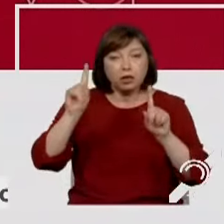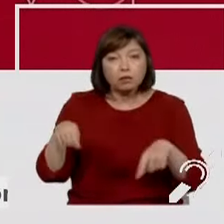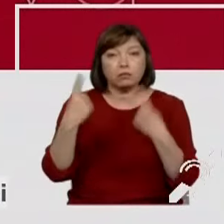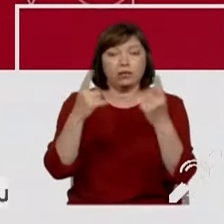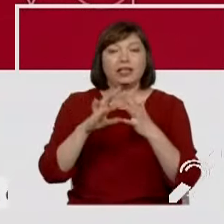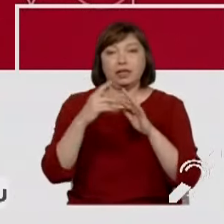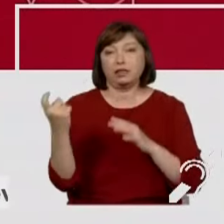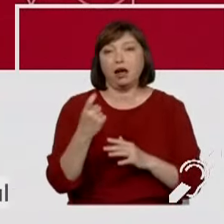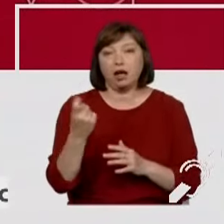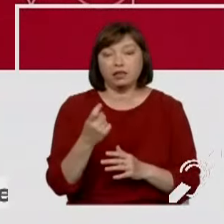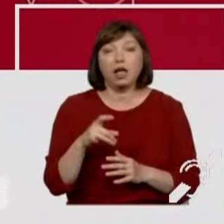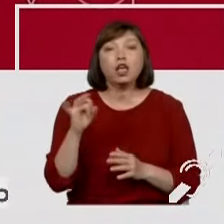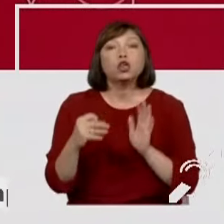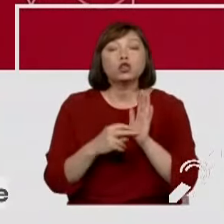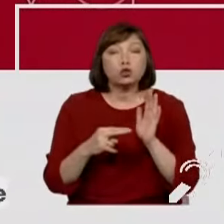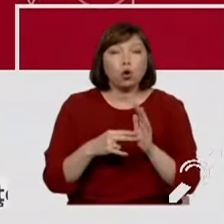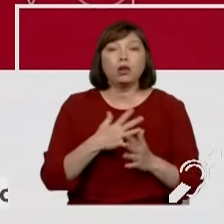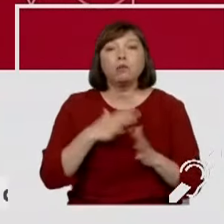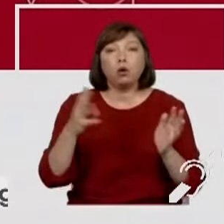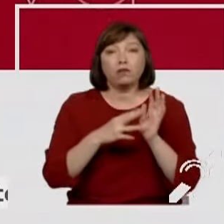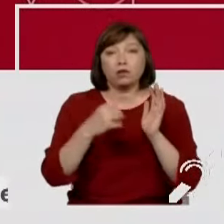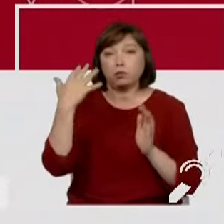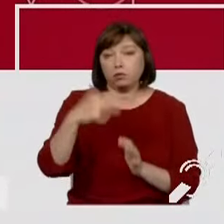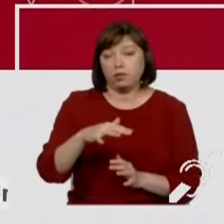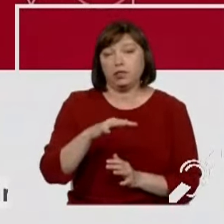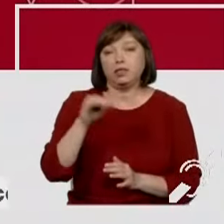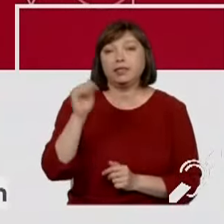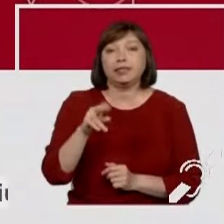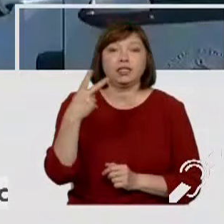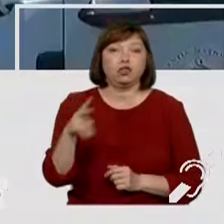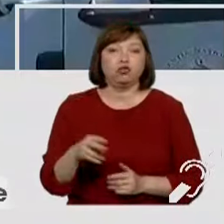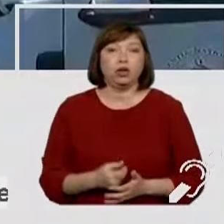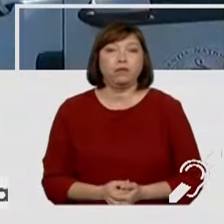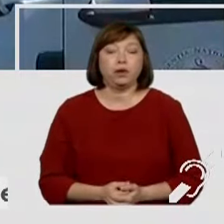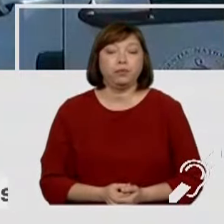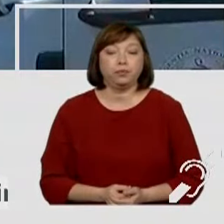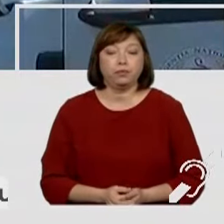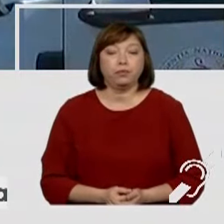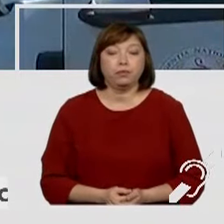în Agricultură și au costat peste 850.000 de euro.